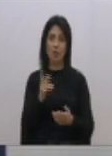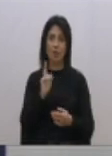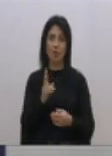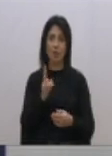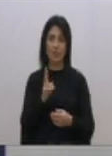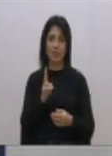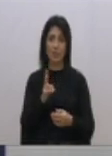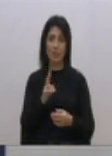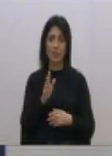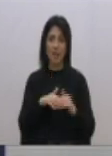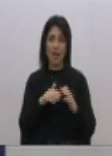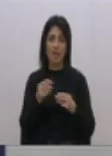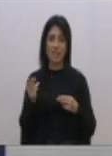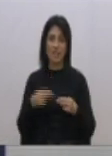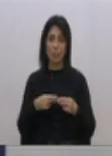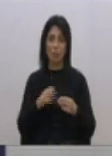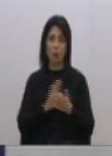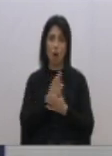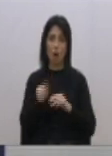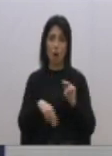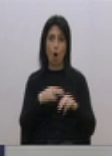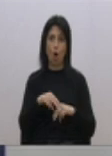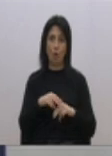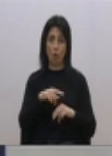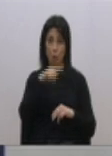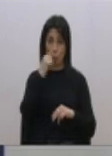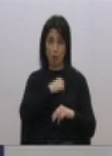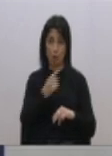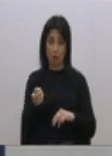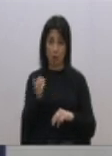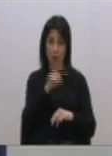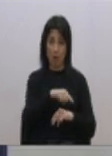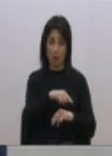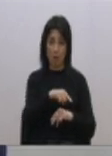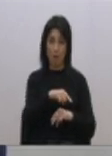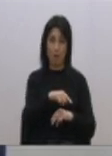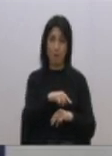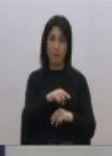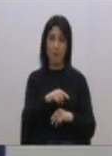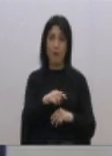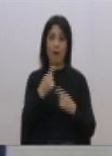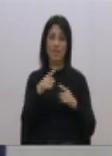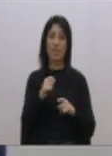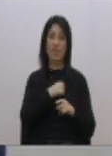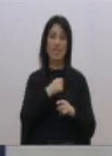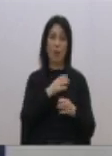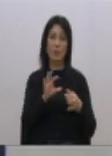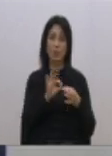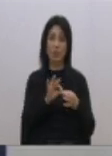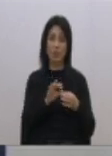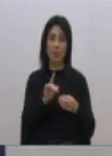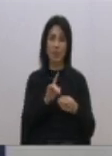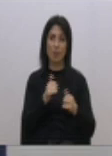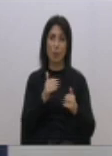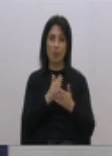რომელიც ხელს მოაწერდა კონტრაქტს და იმსახურებდა რუსეთის ჯარში ან სხვა სამხედრო შენაერთში, მაგალითად